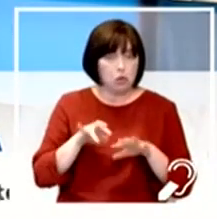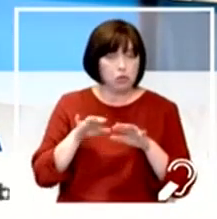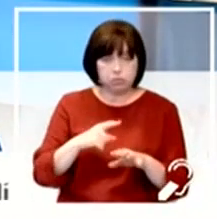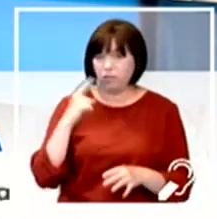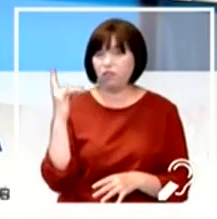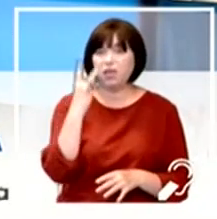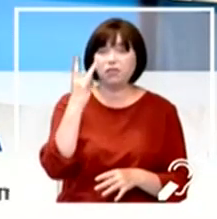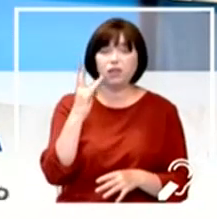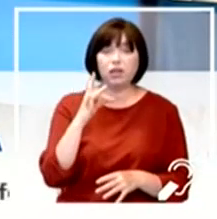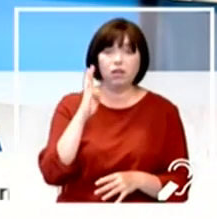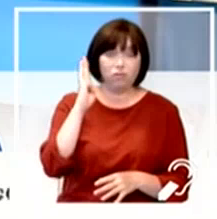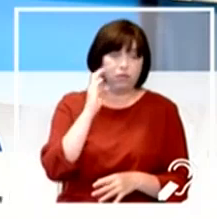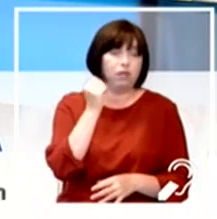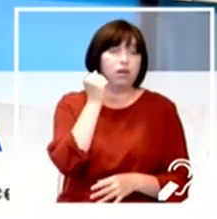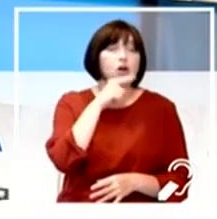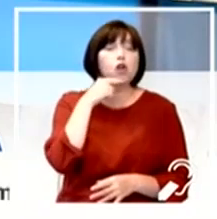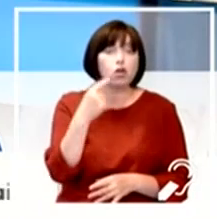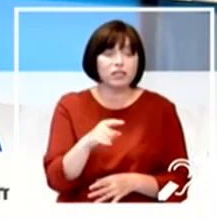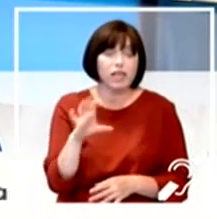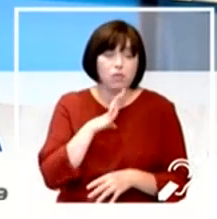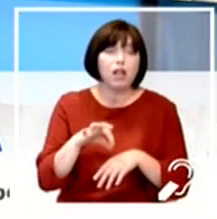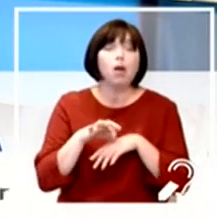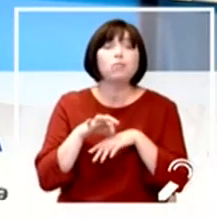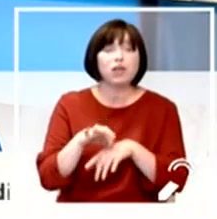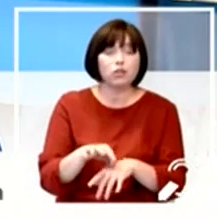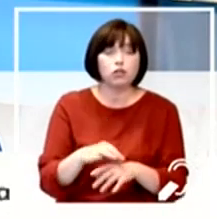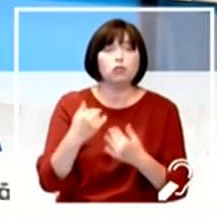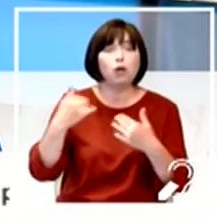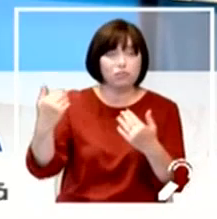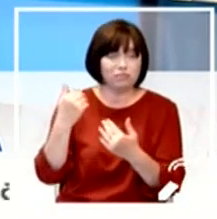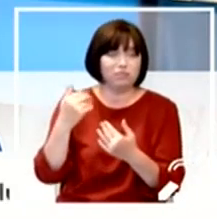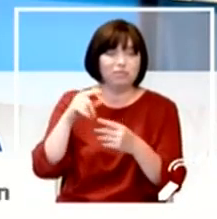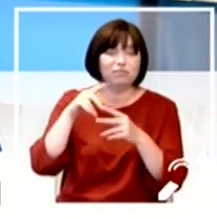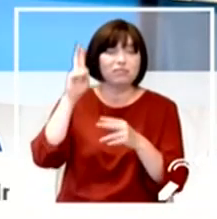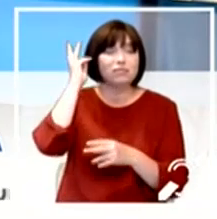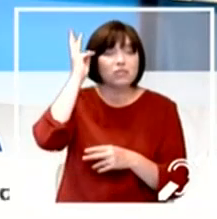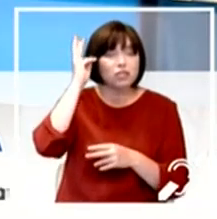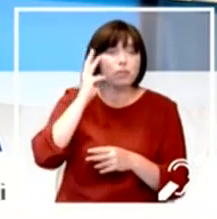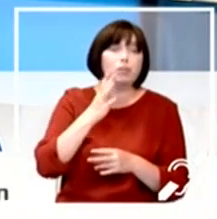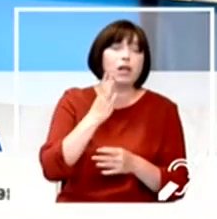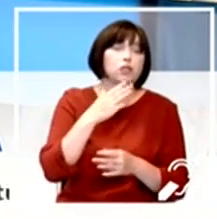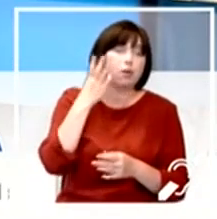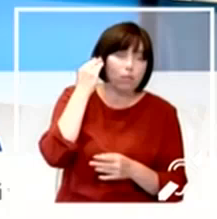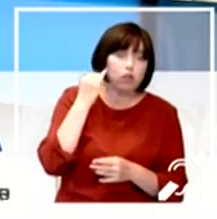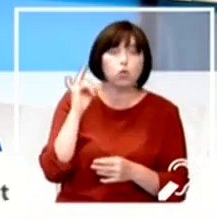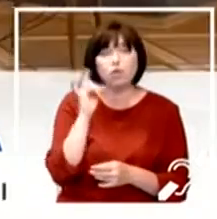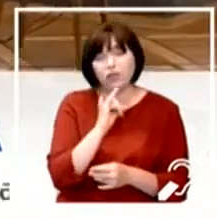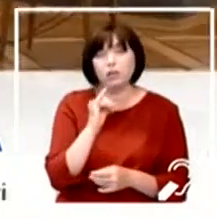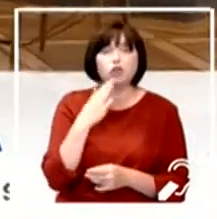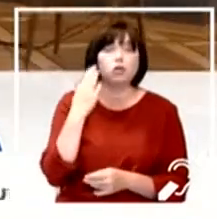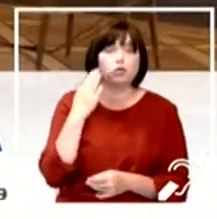a diasporei românești din Federația Rusă și a fost organizată de misiunile diplomatice ale României și Republicii Moldova.